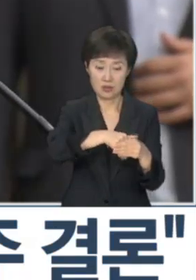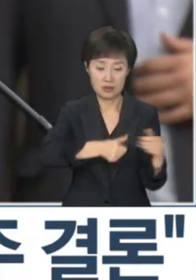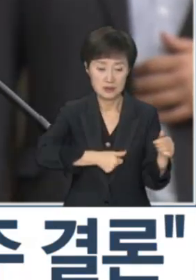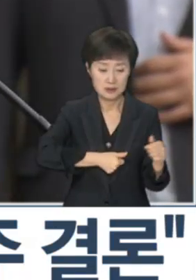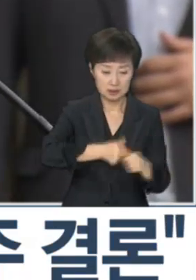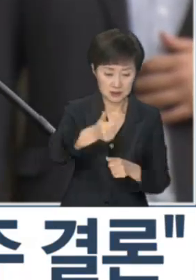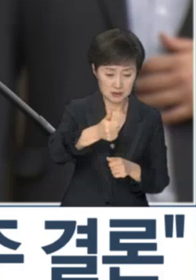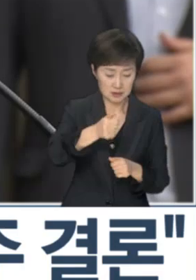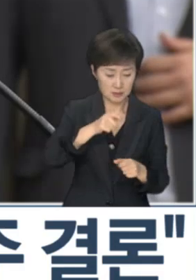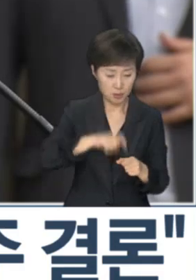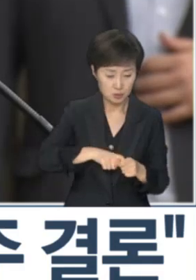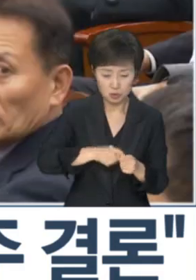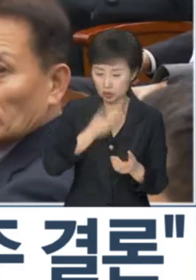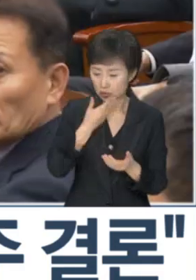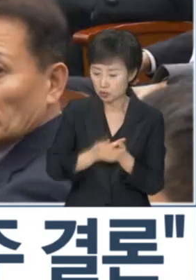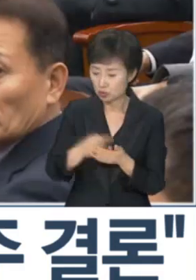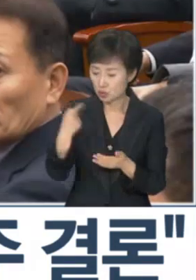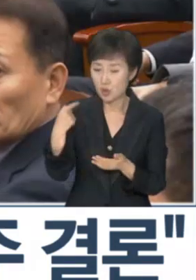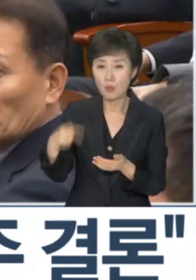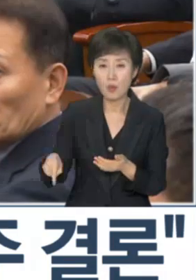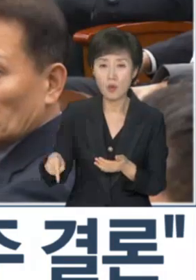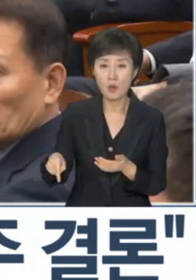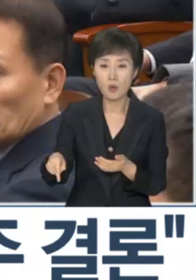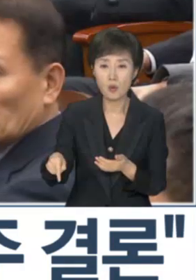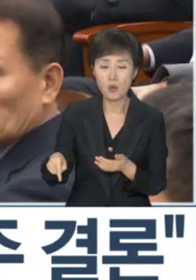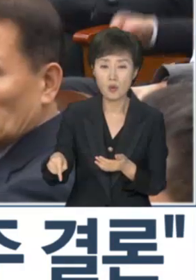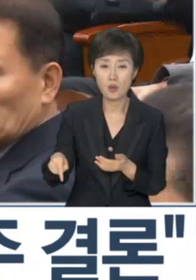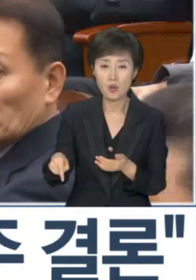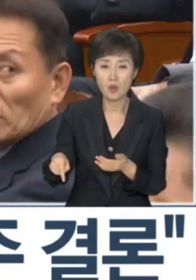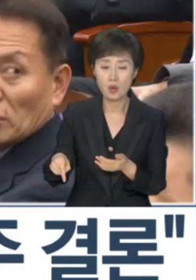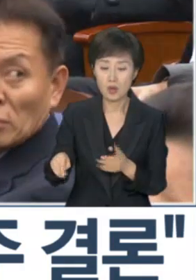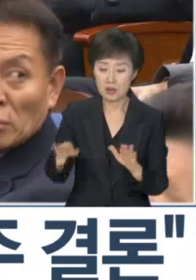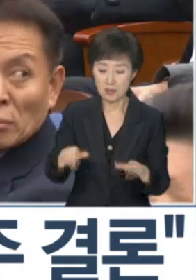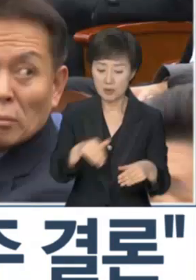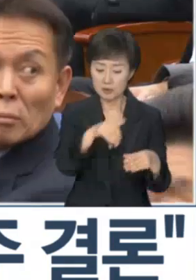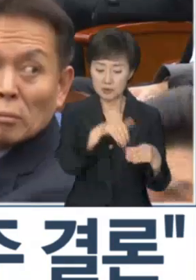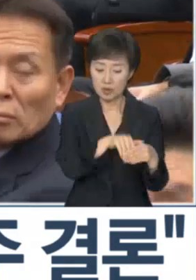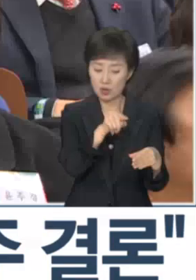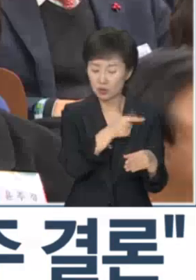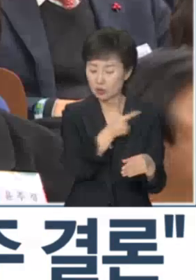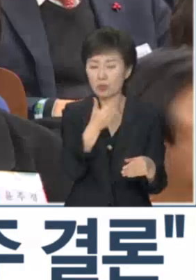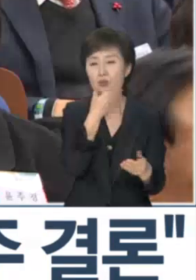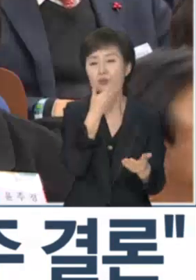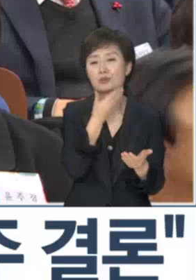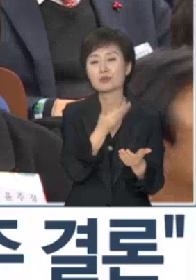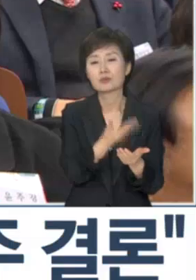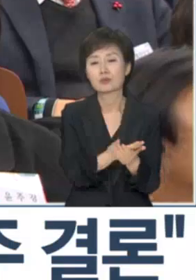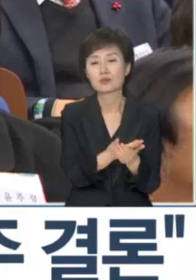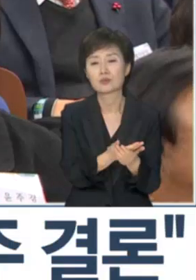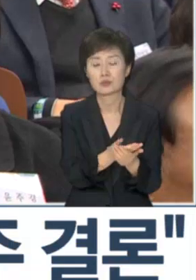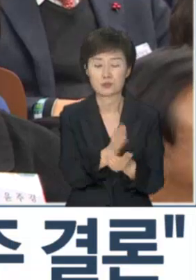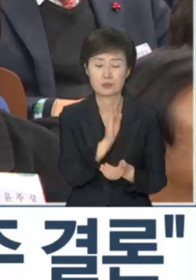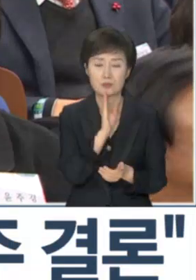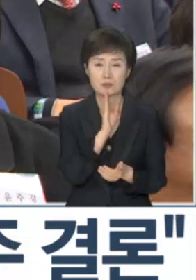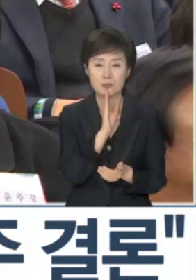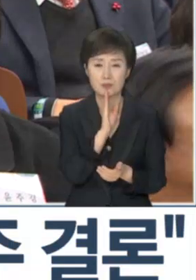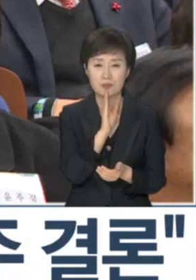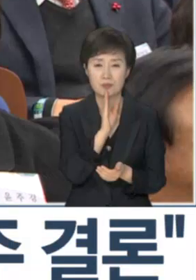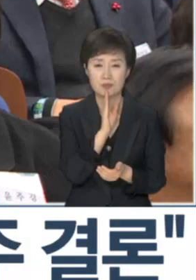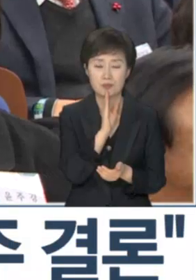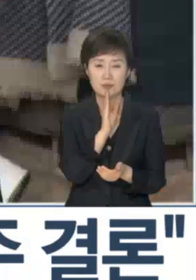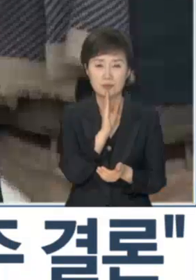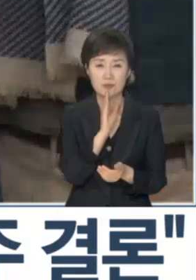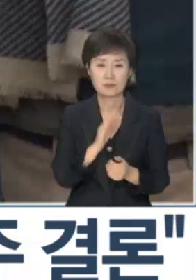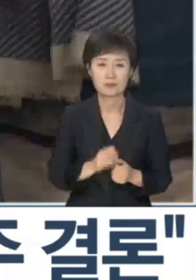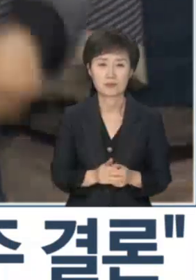것인가? 국민의힘과 보수 정치의 미래보다는 이번 총선이 가장 중요한 이슈라고 이렇게 판단을 한 것 같고